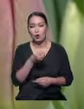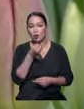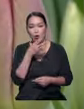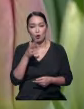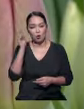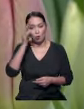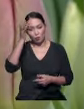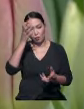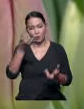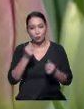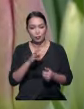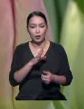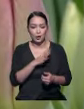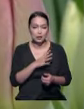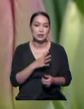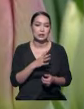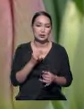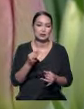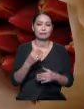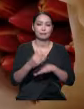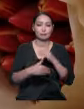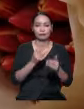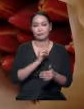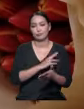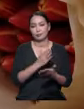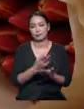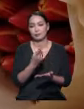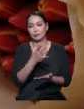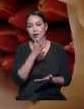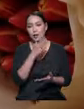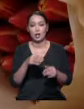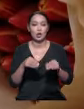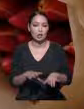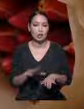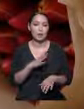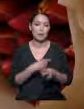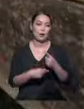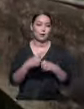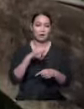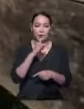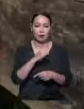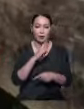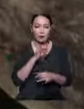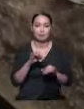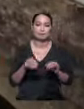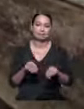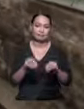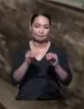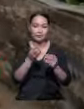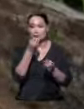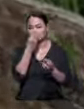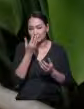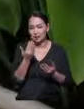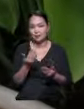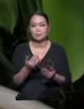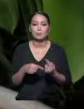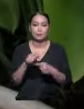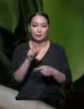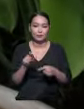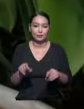образование, строил успешную карьеру. Но в 25 лет решил вернуться на родину, чтобы выращивать цветы. Предприниматель рассказывает,